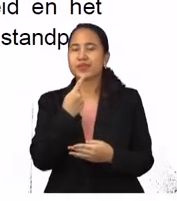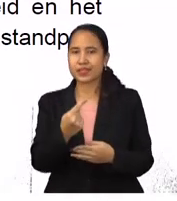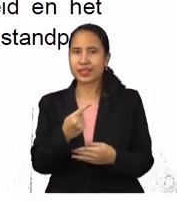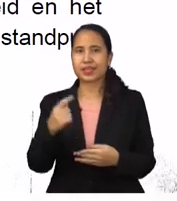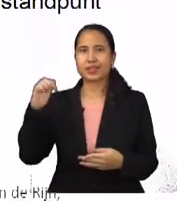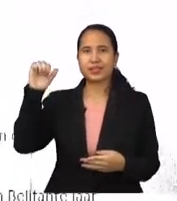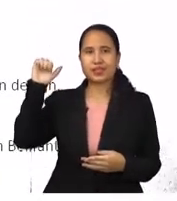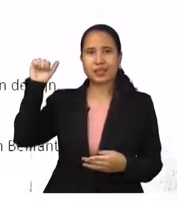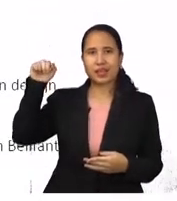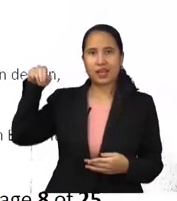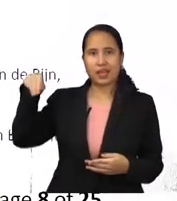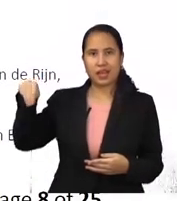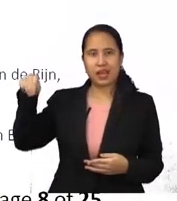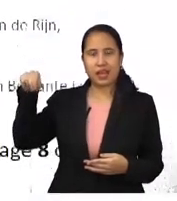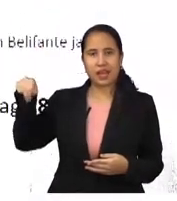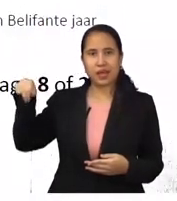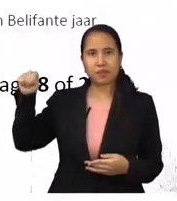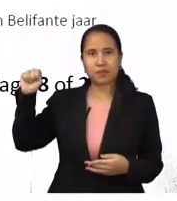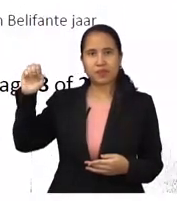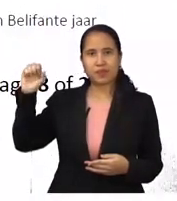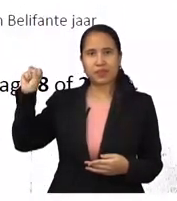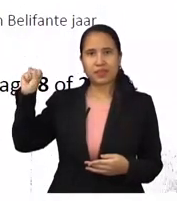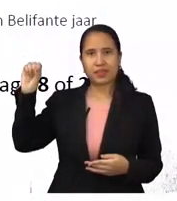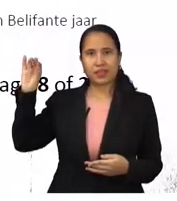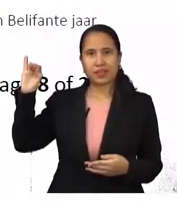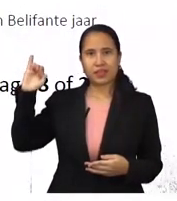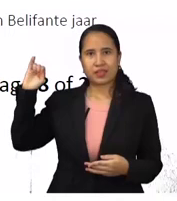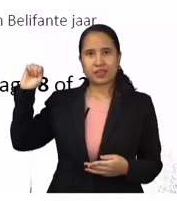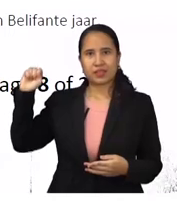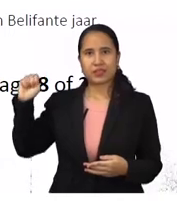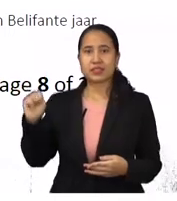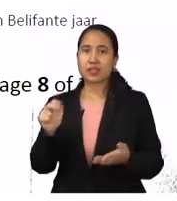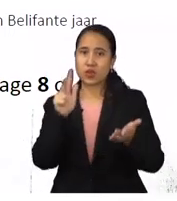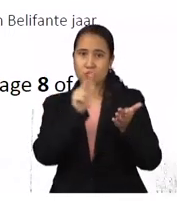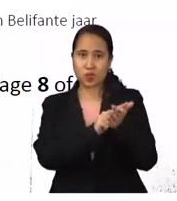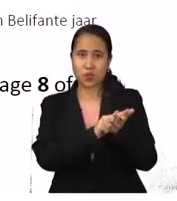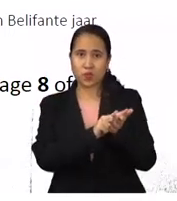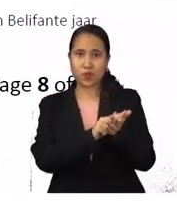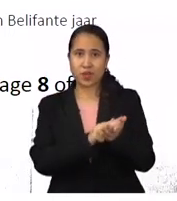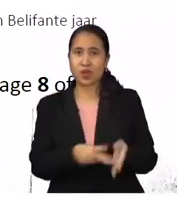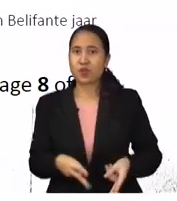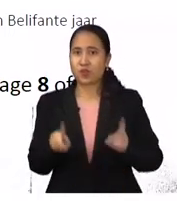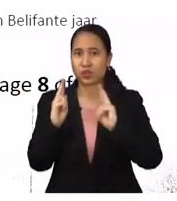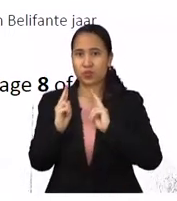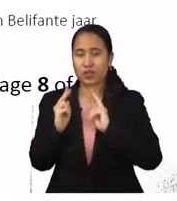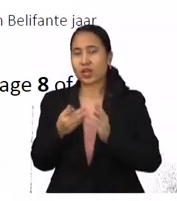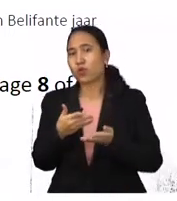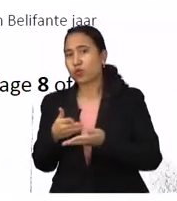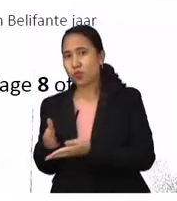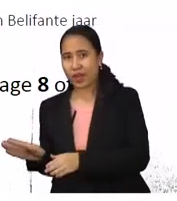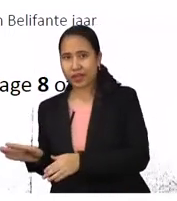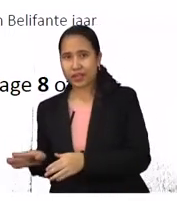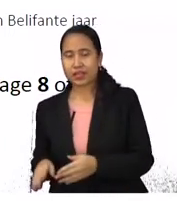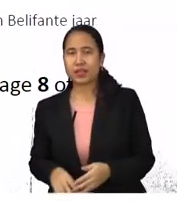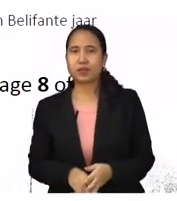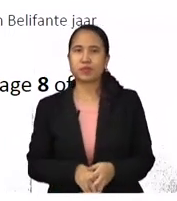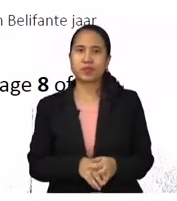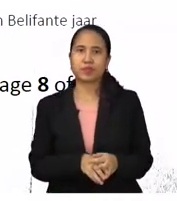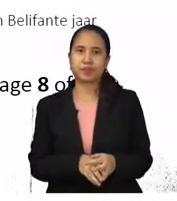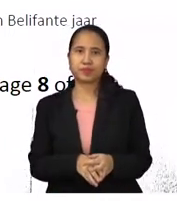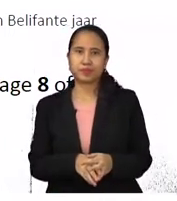tot straffeloosheid en het vermijden van verantwoordelijkheid. De Verenigde Naties heeft een duidelijk standpunt ingenomen